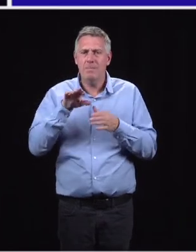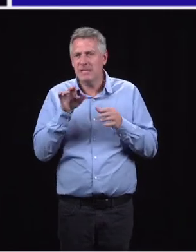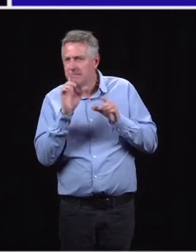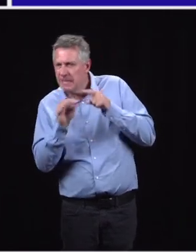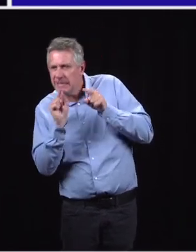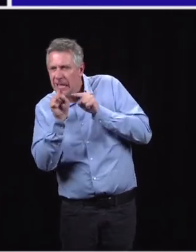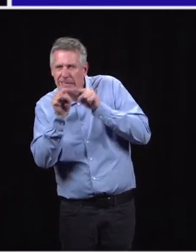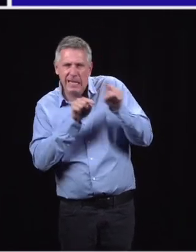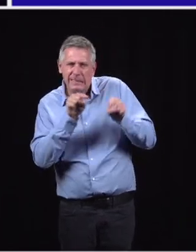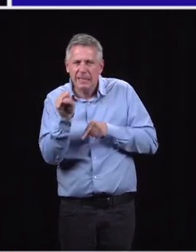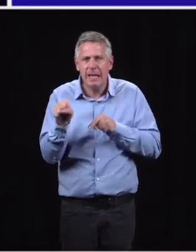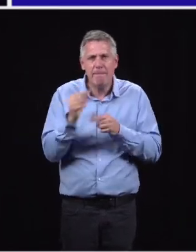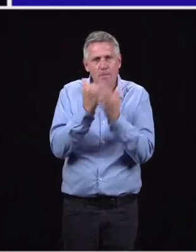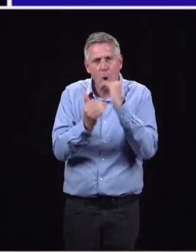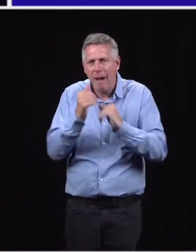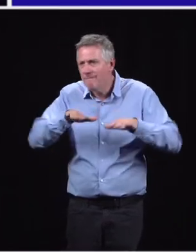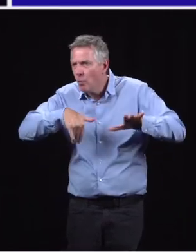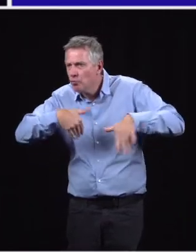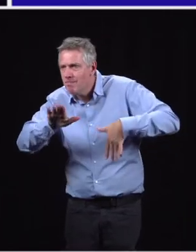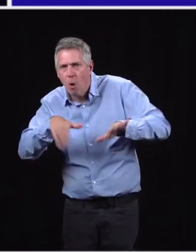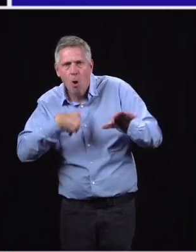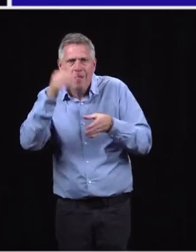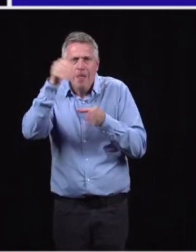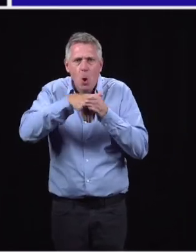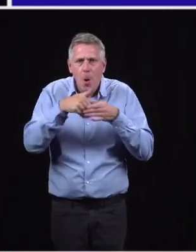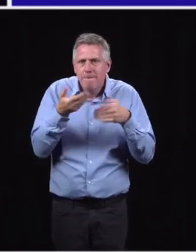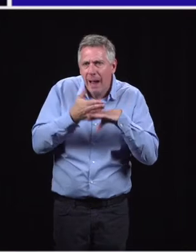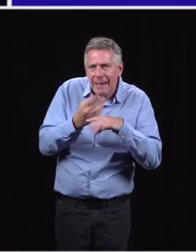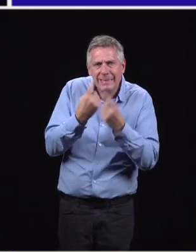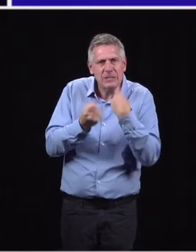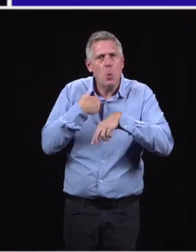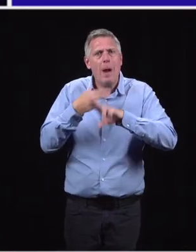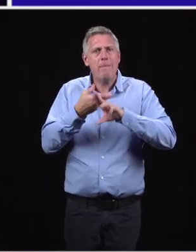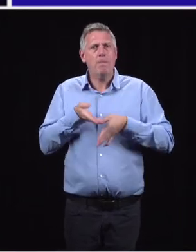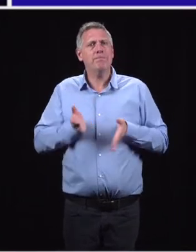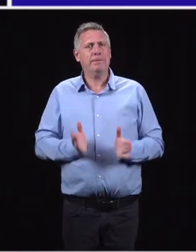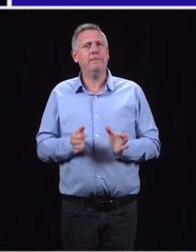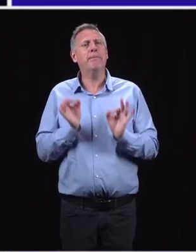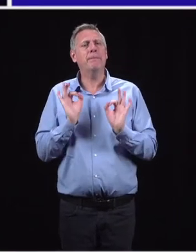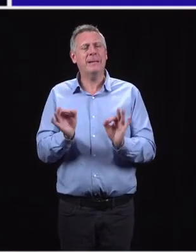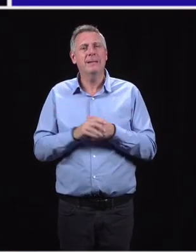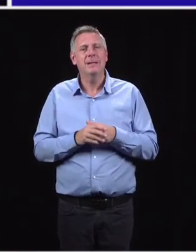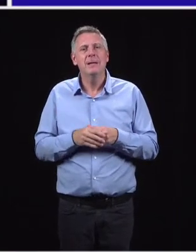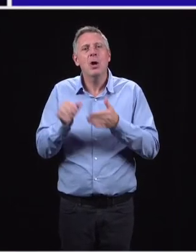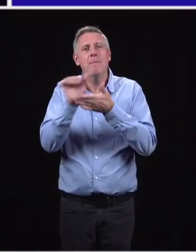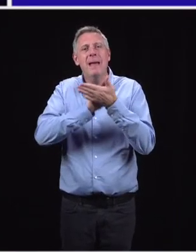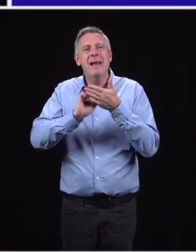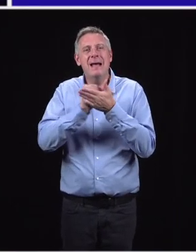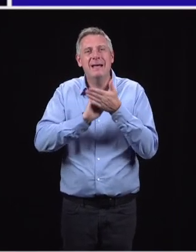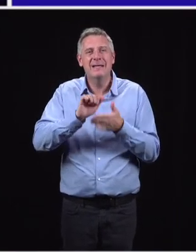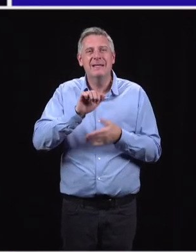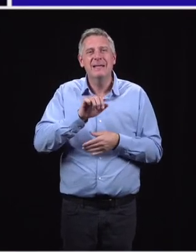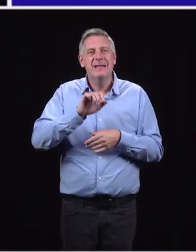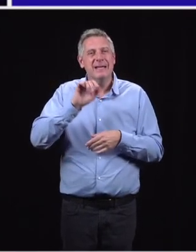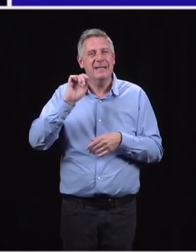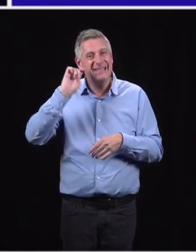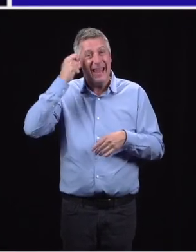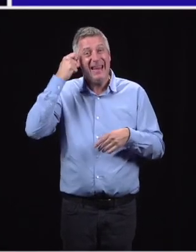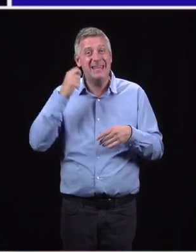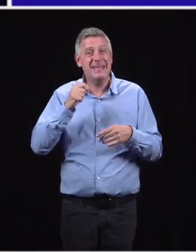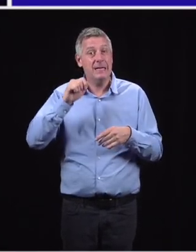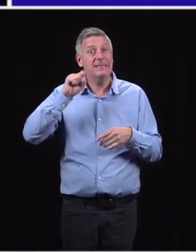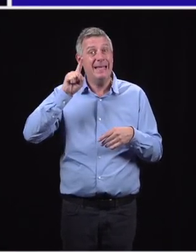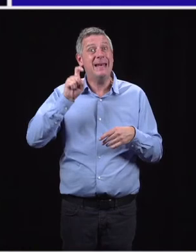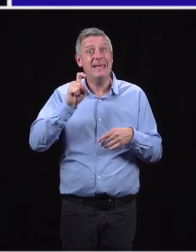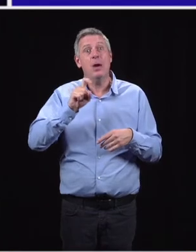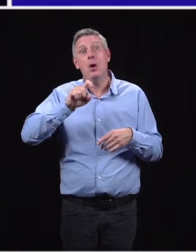programme comment ça fonctionne répondre à vos questions et puis voilà on a une super boîte mail qui s'appelle déclic au pluriel @ diversesix.com vous